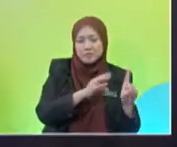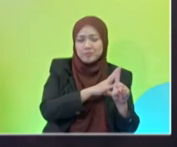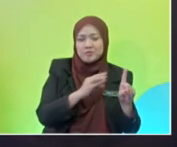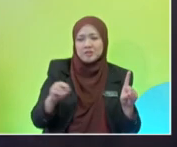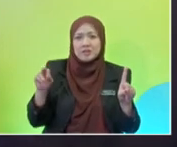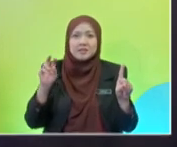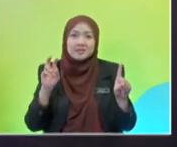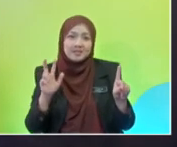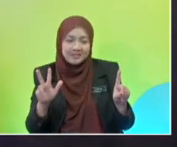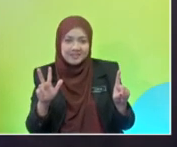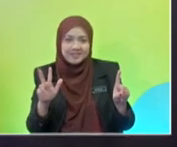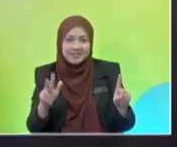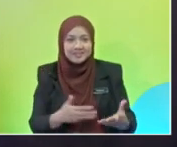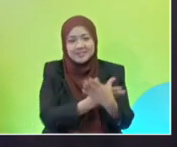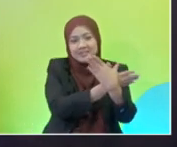betul-betul